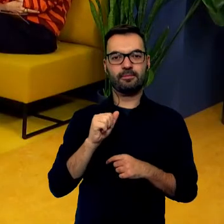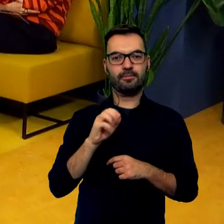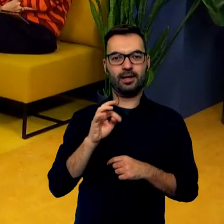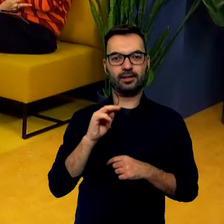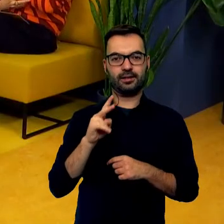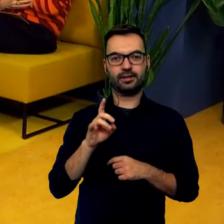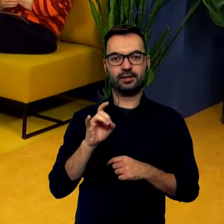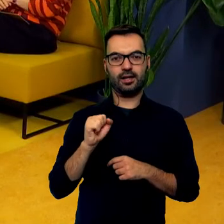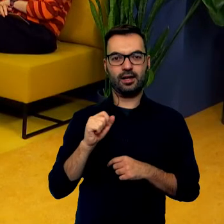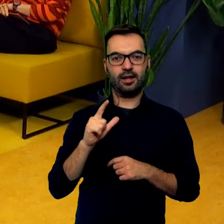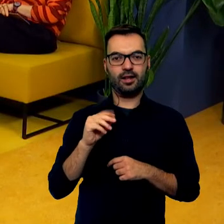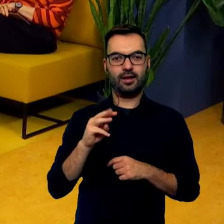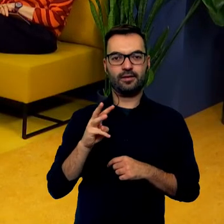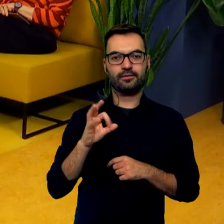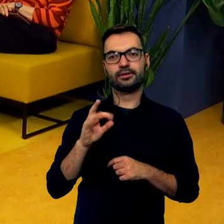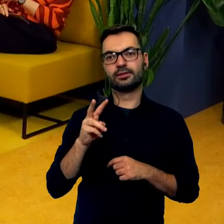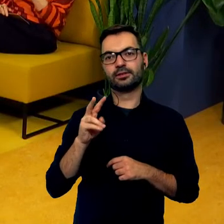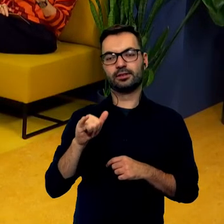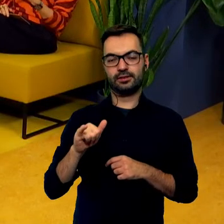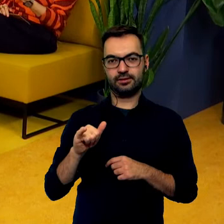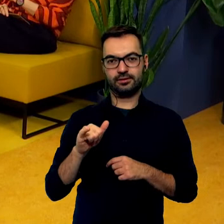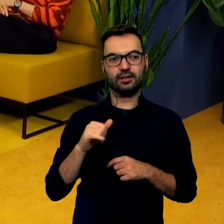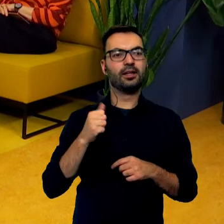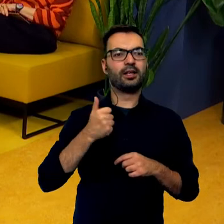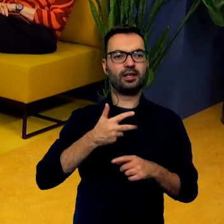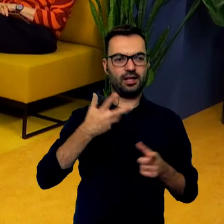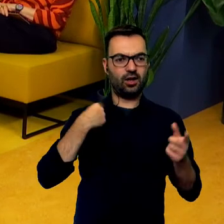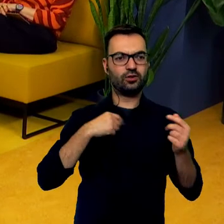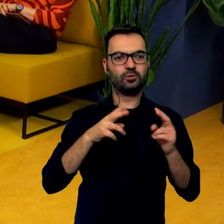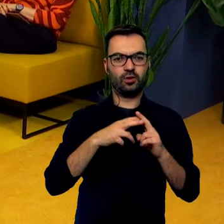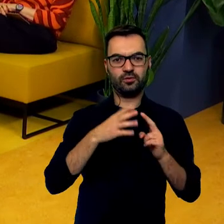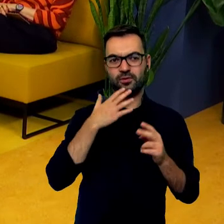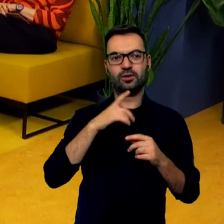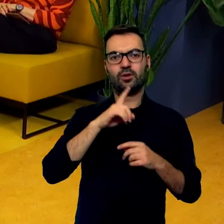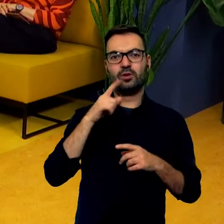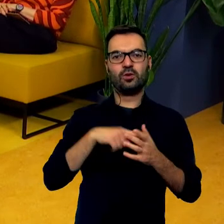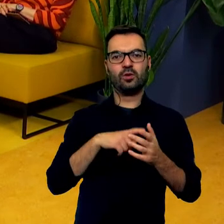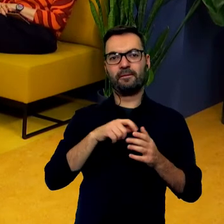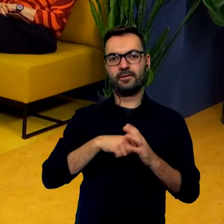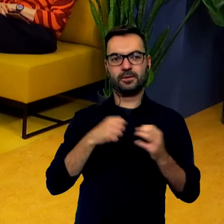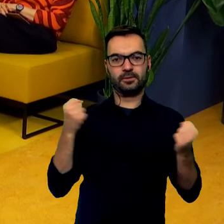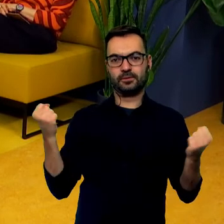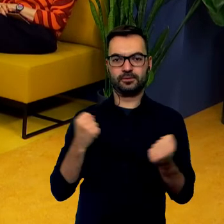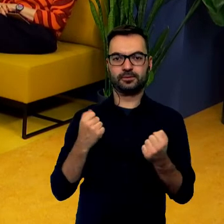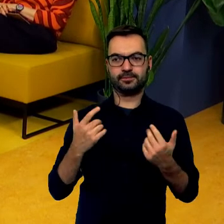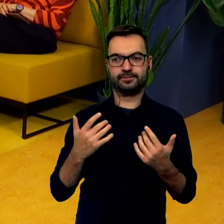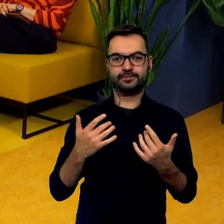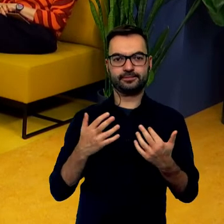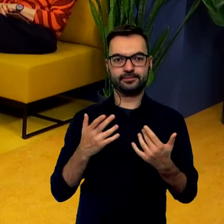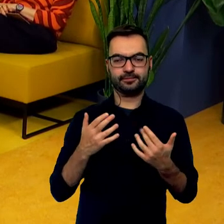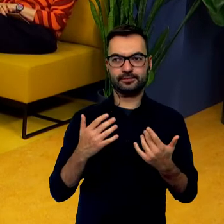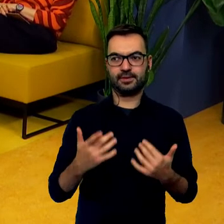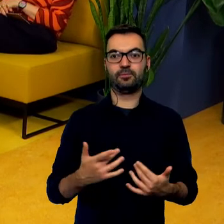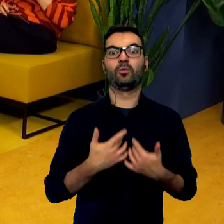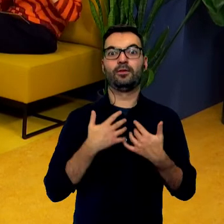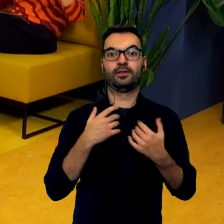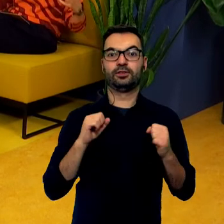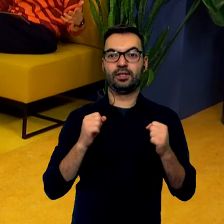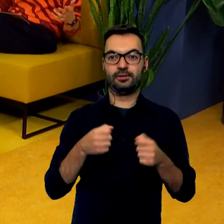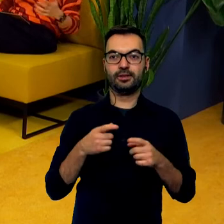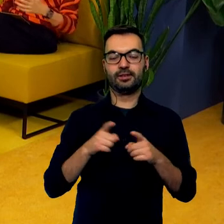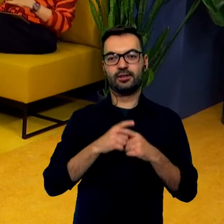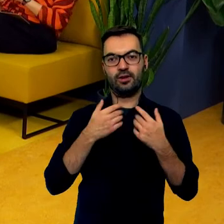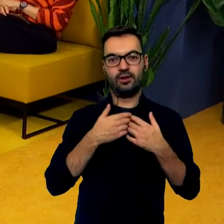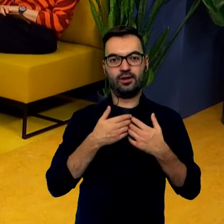dniami, więc ten temat się pojawił i parę osób też odzywało się z oglądających, że wciąż ten film jakoś niesamowicie na nich działa i